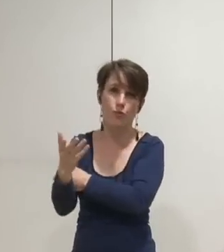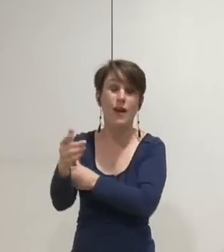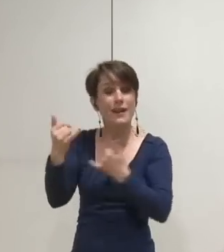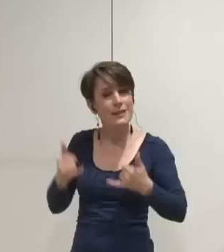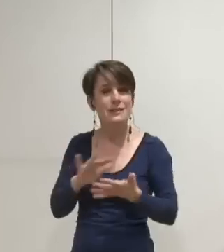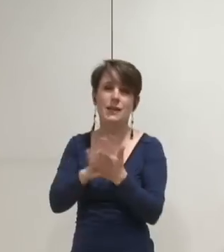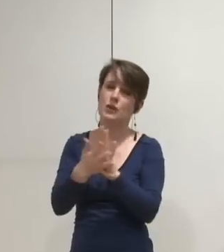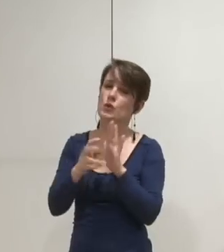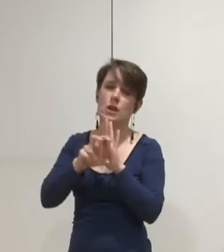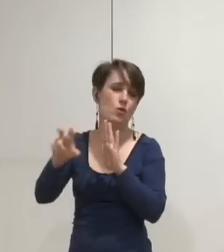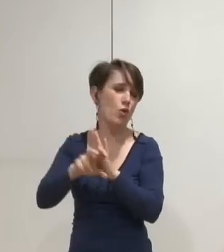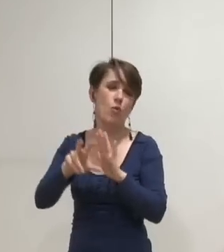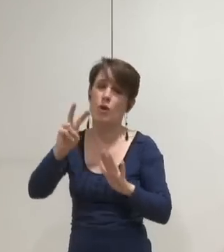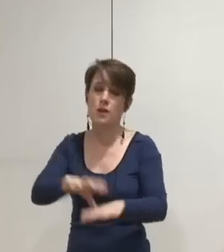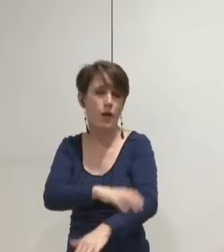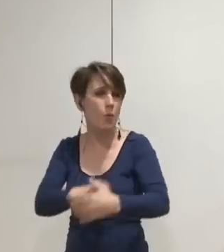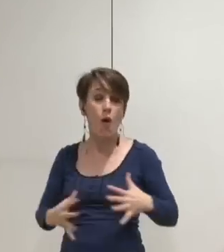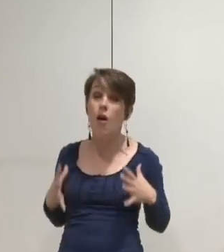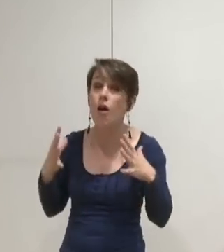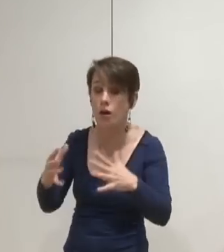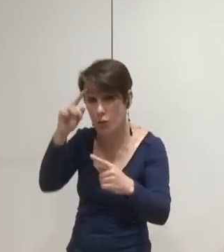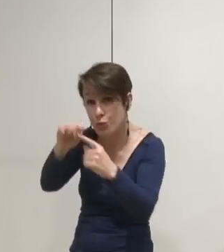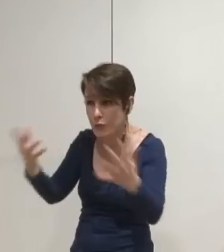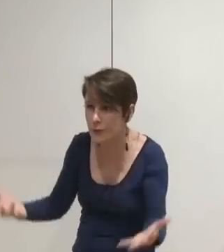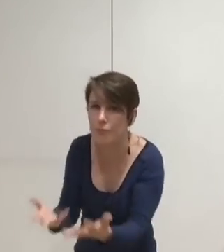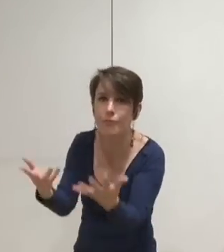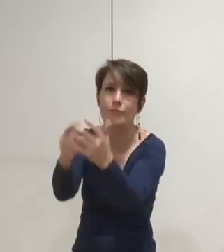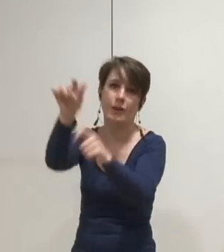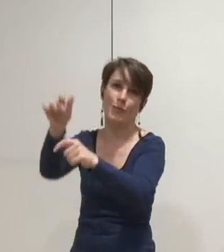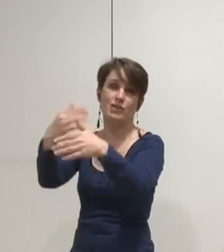associations grenoboises pour les sinistrés du Népal merci